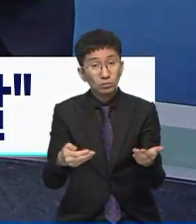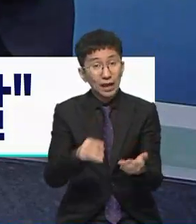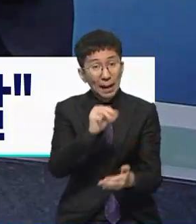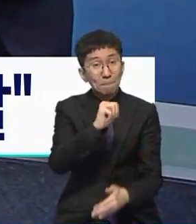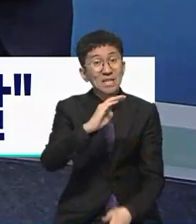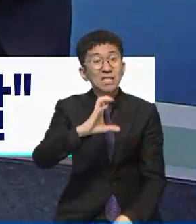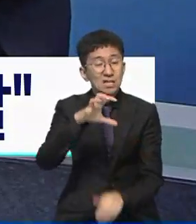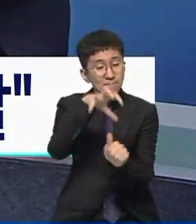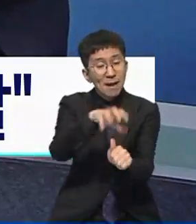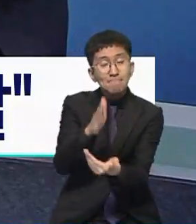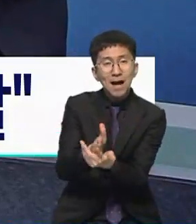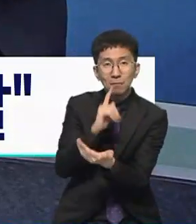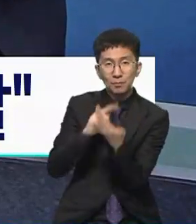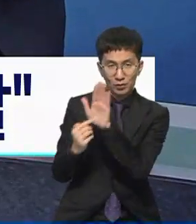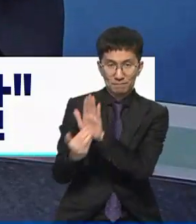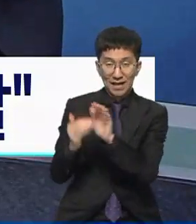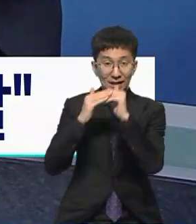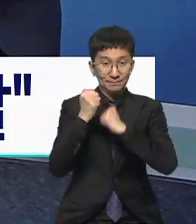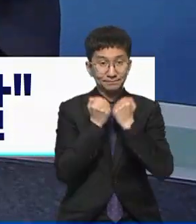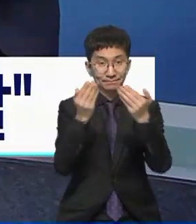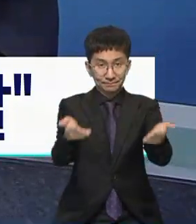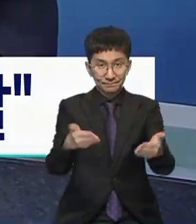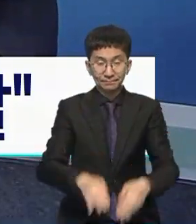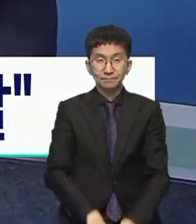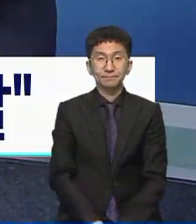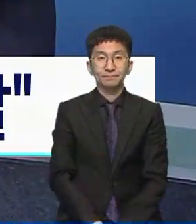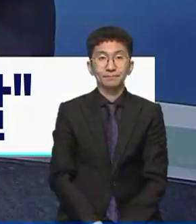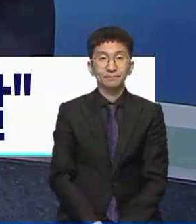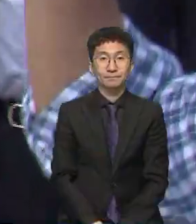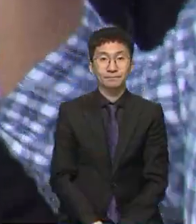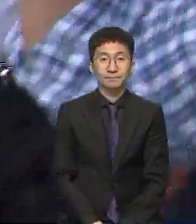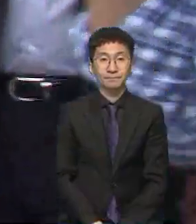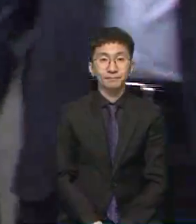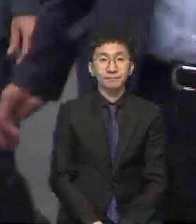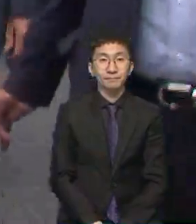말라고 꼬집었습니다. 보도에 김형래 기자입니다.